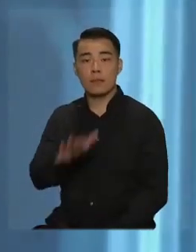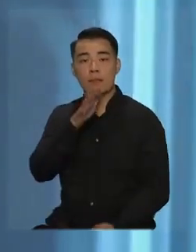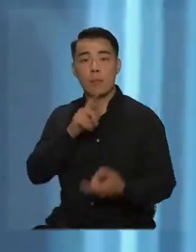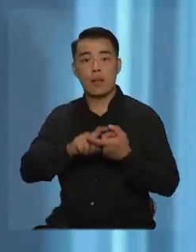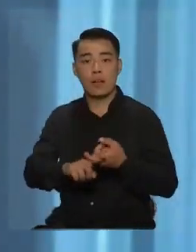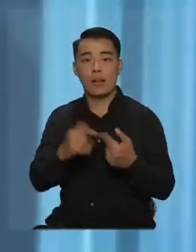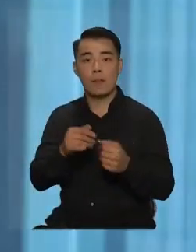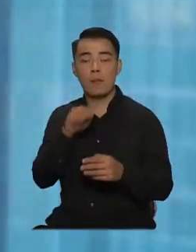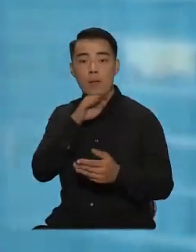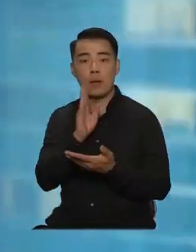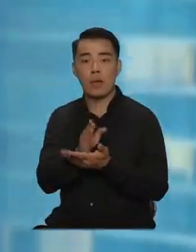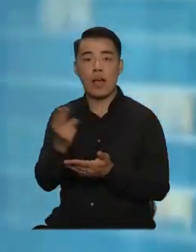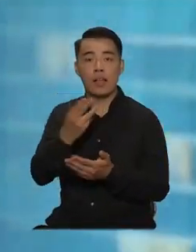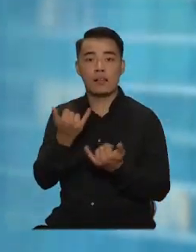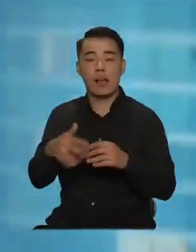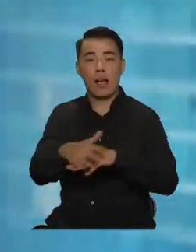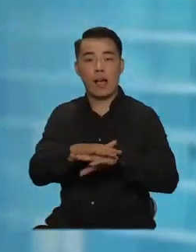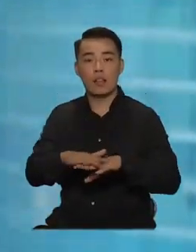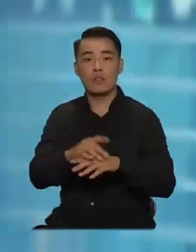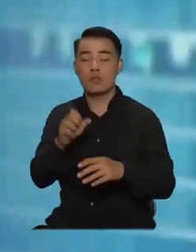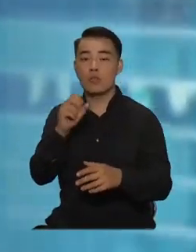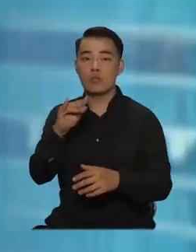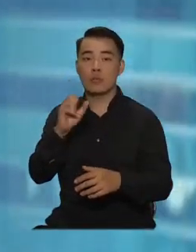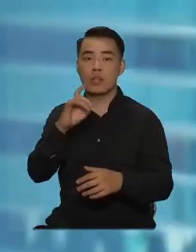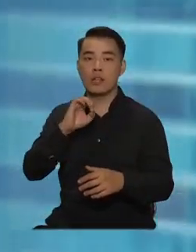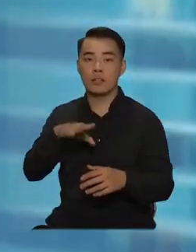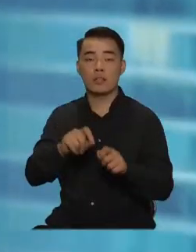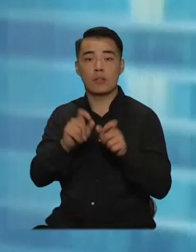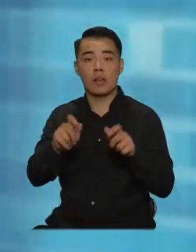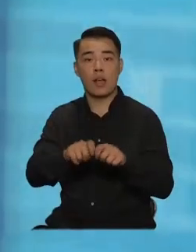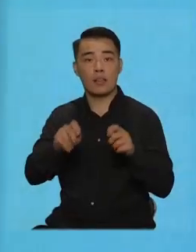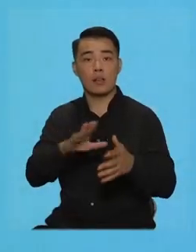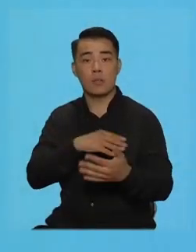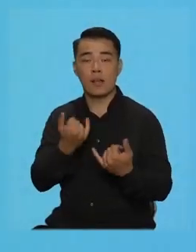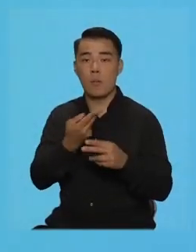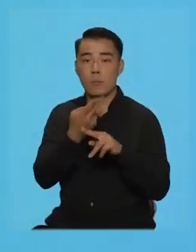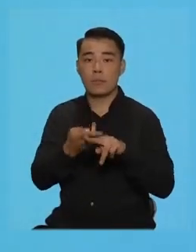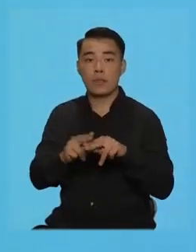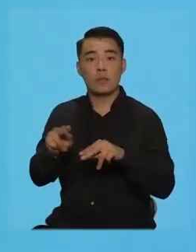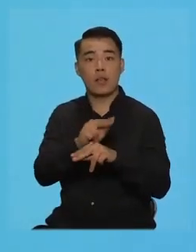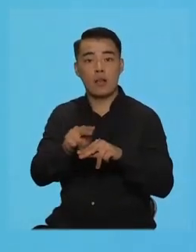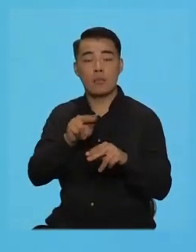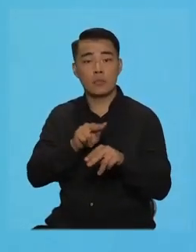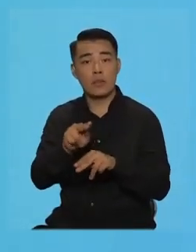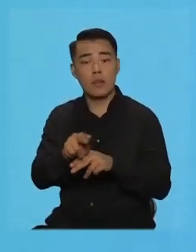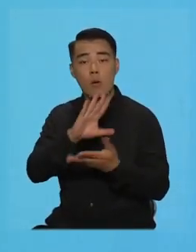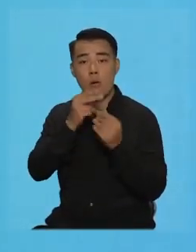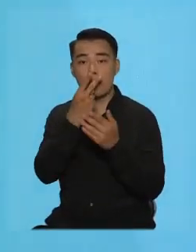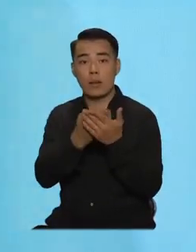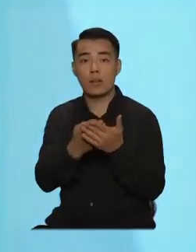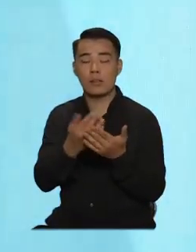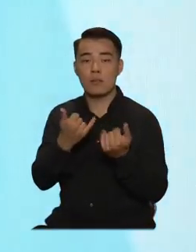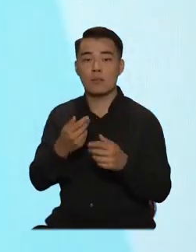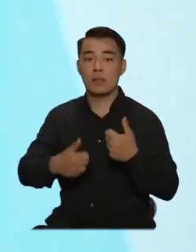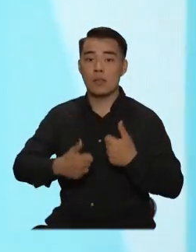Заманына қарай маманы. Астанада халықаралық журналистика мектебі ашылды. Медиа оқыту орталығы Мақсұт Нәрікбаев университетінде орналасқан.